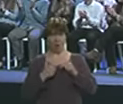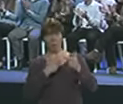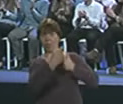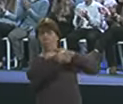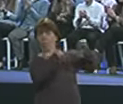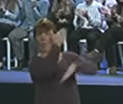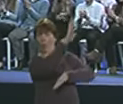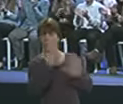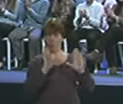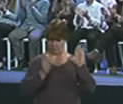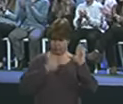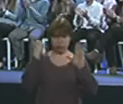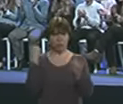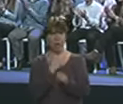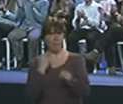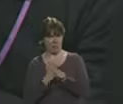autres.